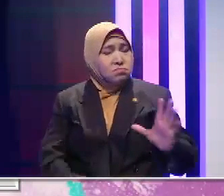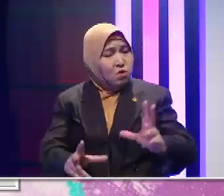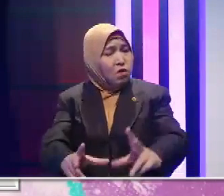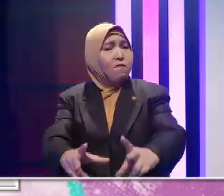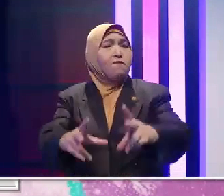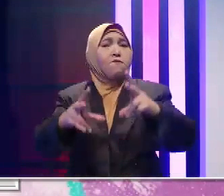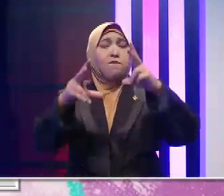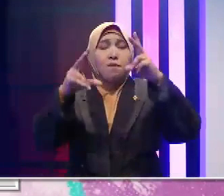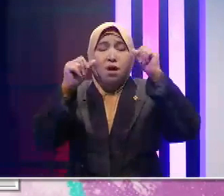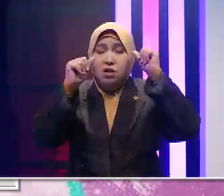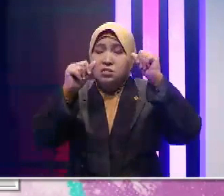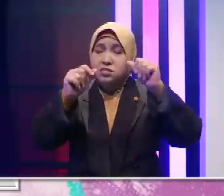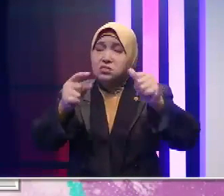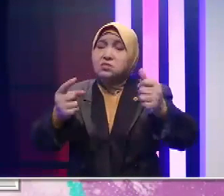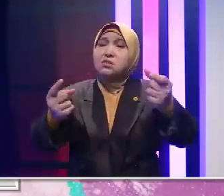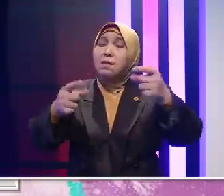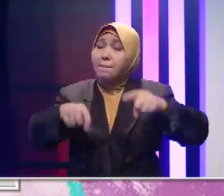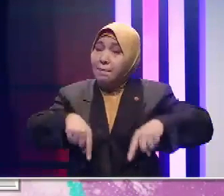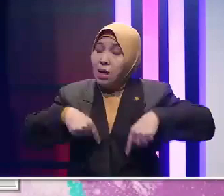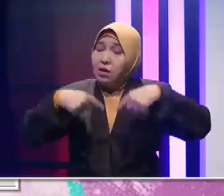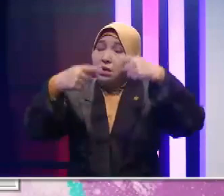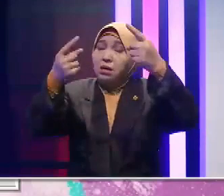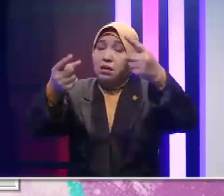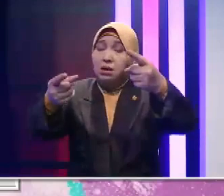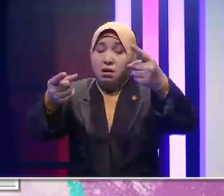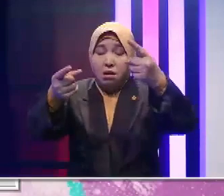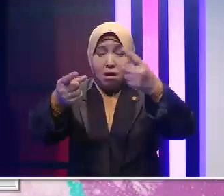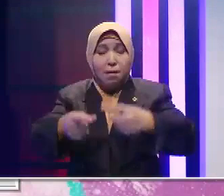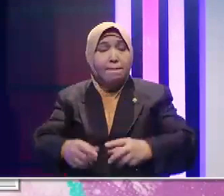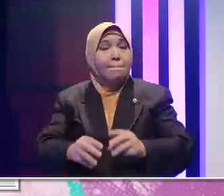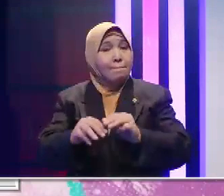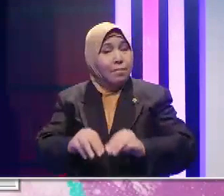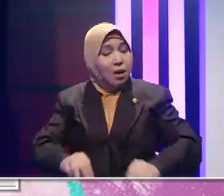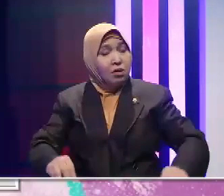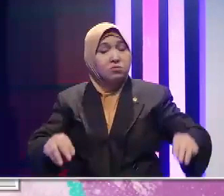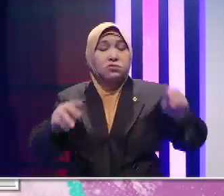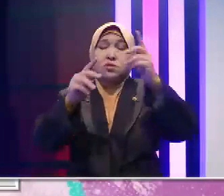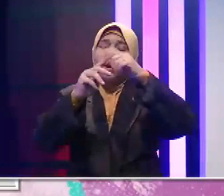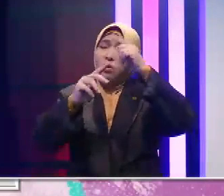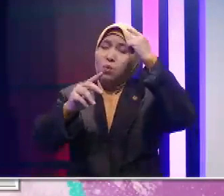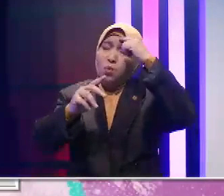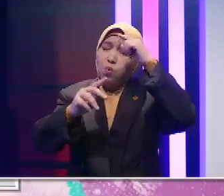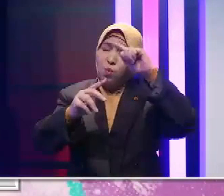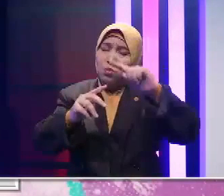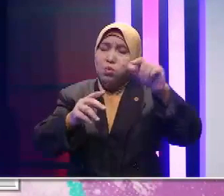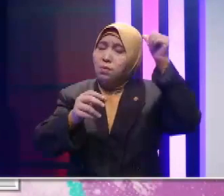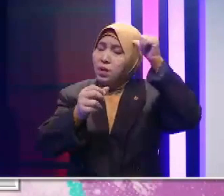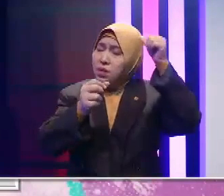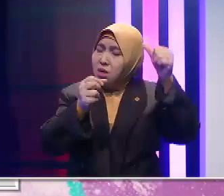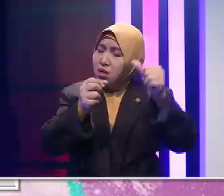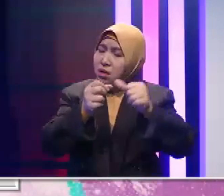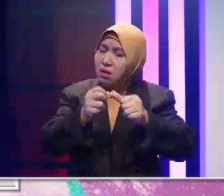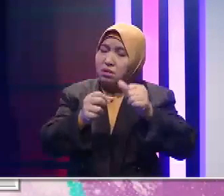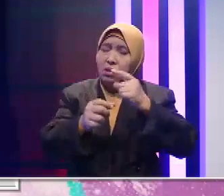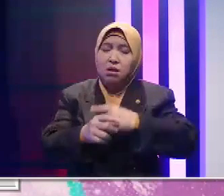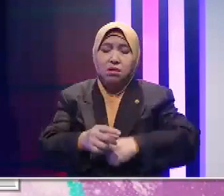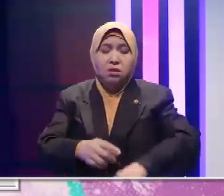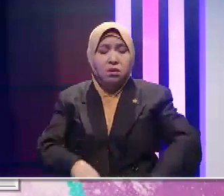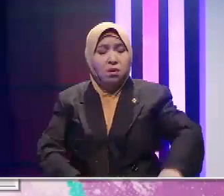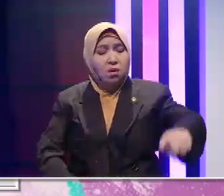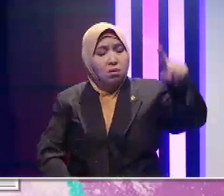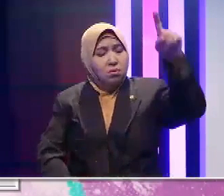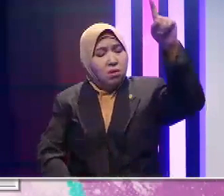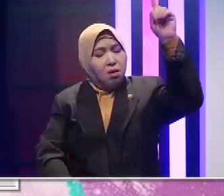فاسعوا إلى ذكر الله وذروا البيع